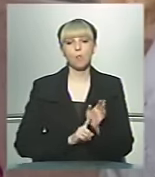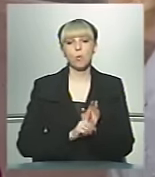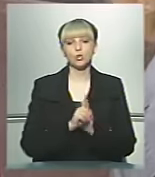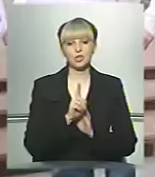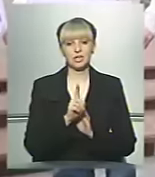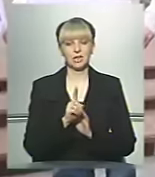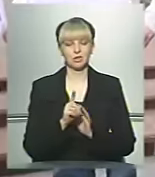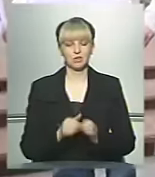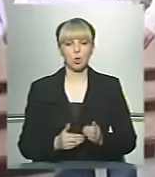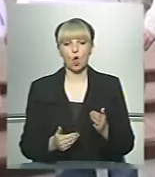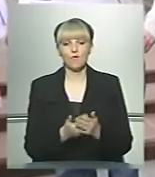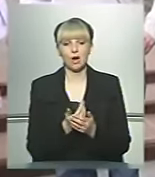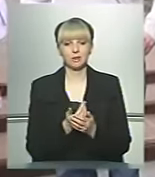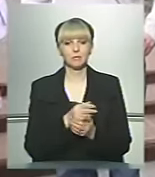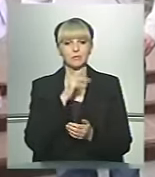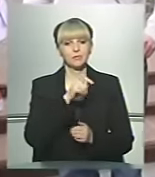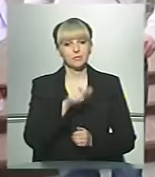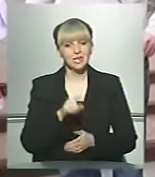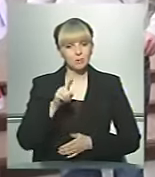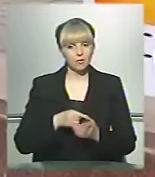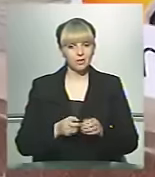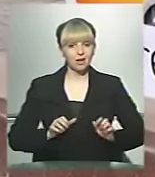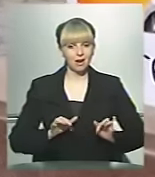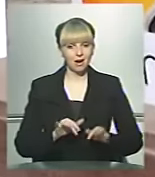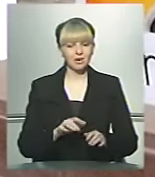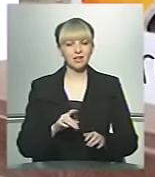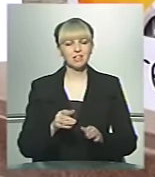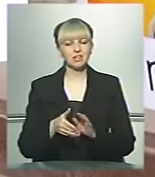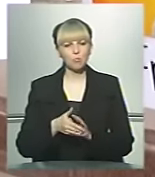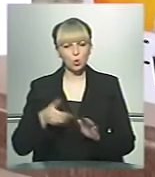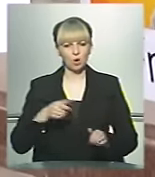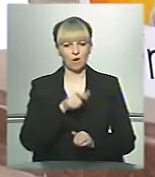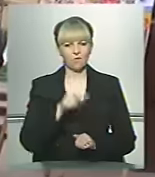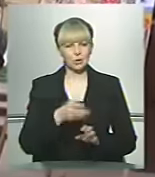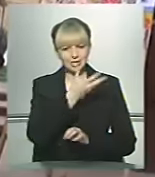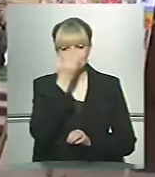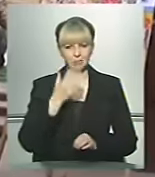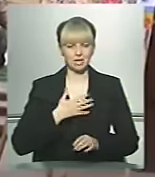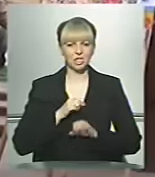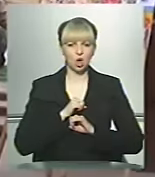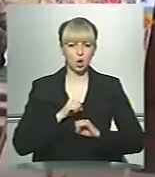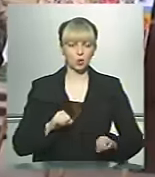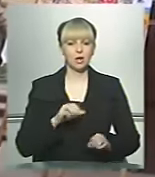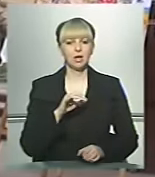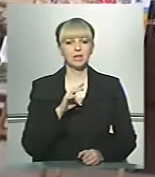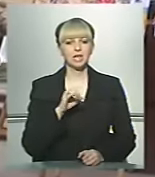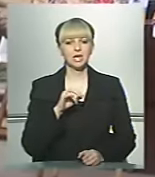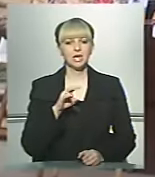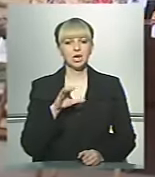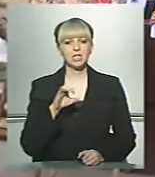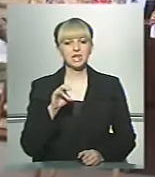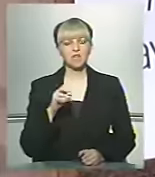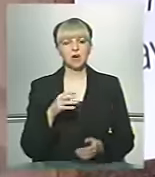початківцями, новаторами. Чернівчанки сподіваються, що такі акції спонукатимуть людей не забувати наших героїв, адже Надію Савченко